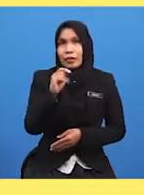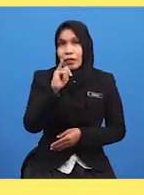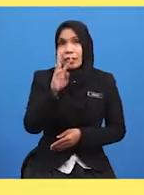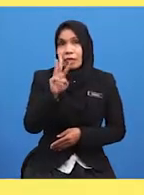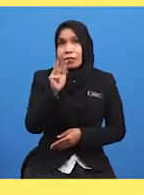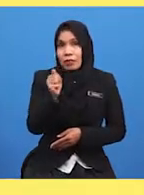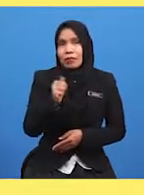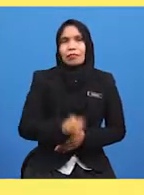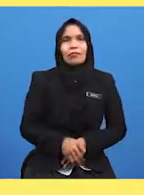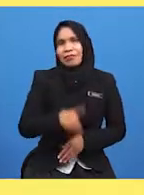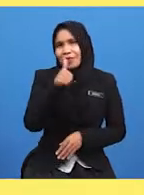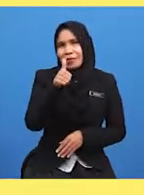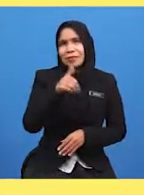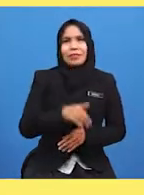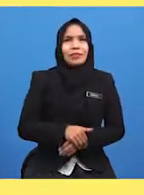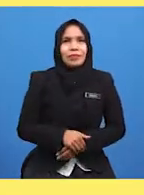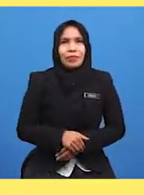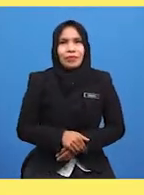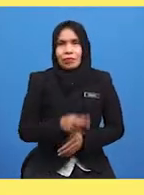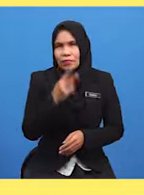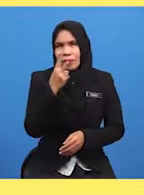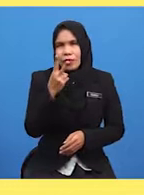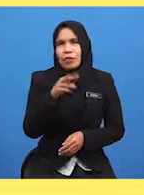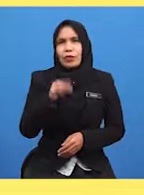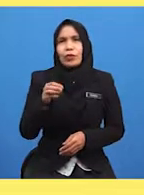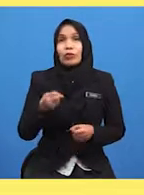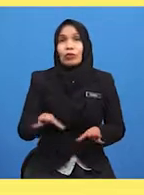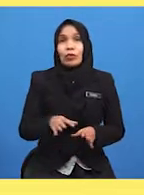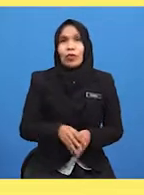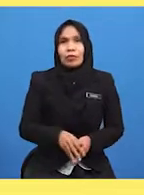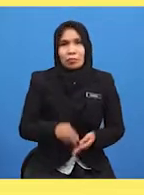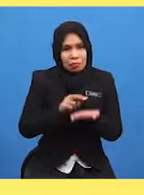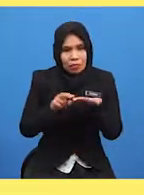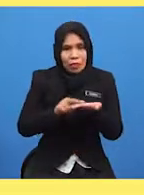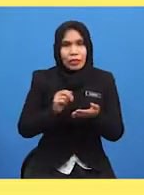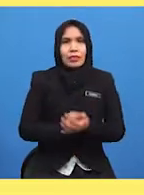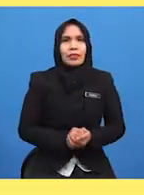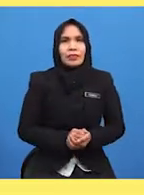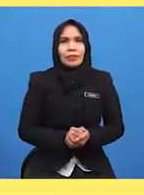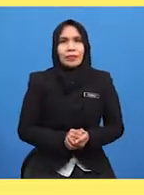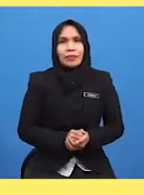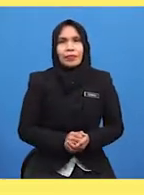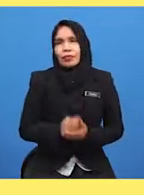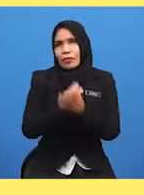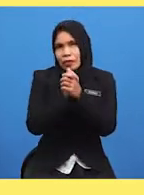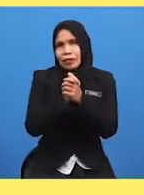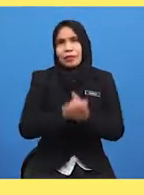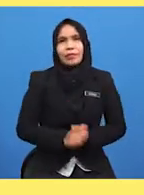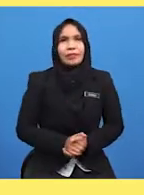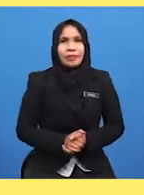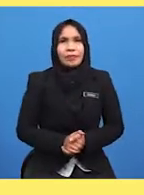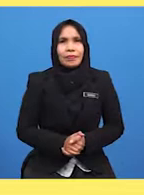hebat nampaknya murid-murid telah membuat pembacaan awal bagi topik ini sahnya Aceh ucapkan